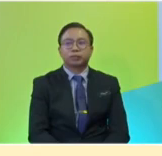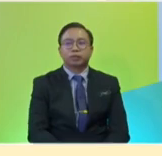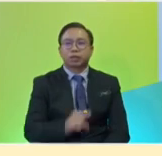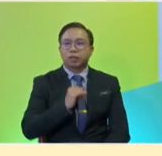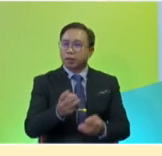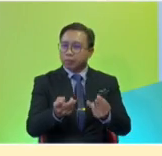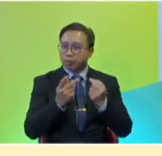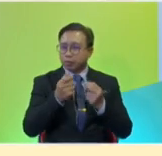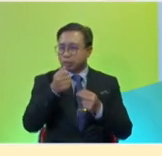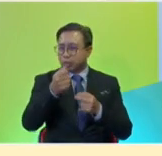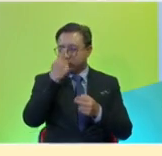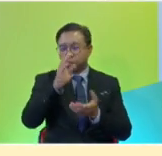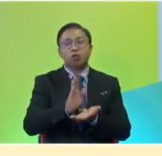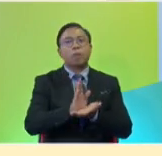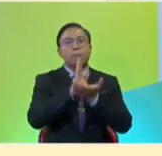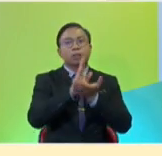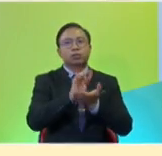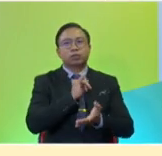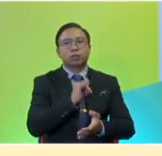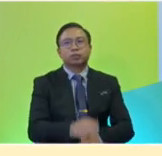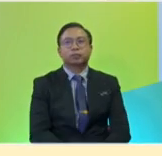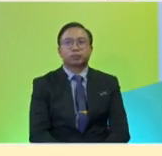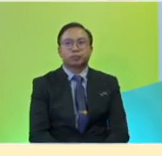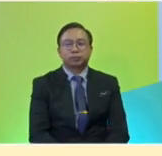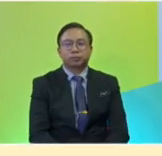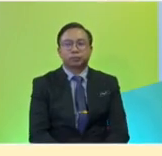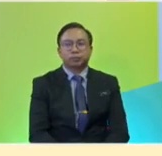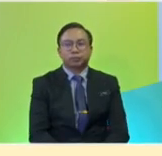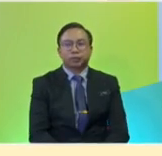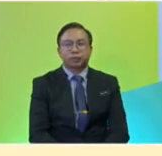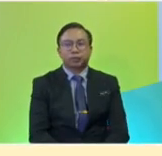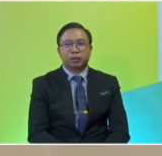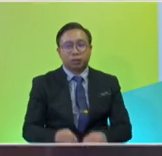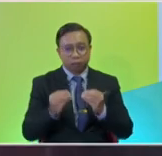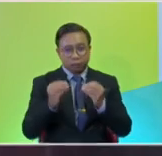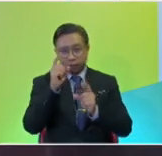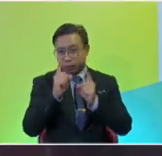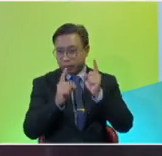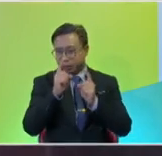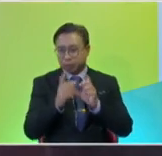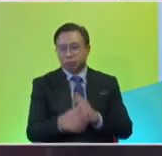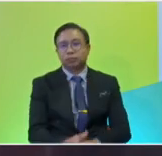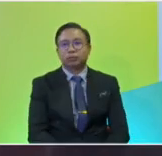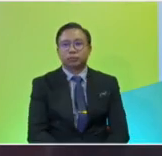Anda untuk bantu saya oke ini Nah bagi bintang untuk